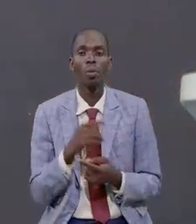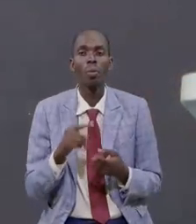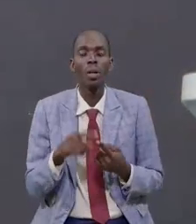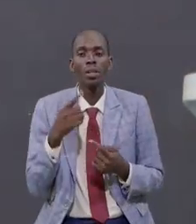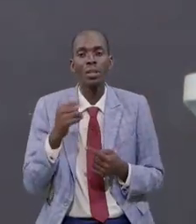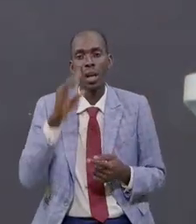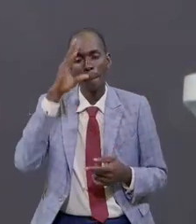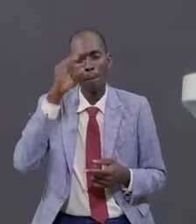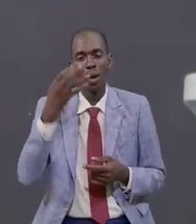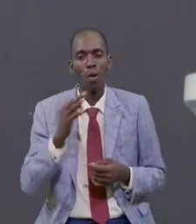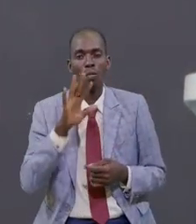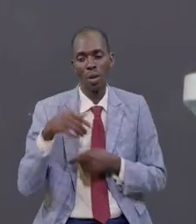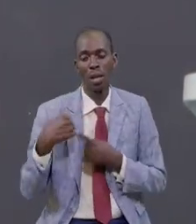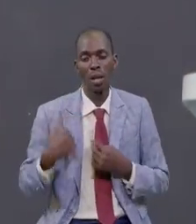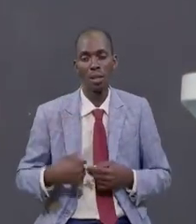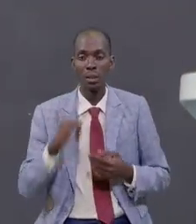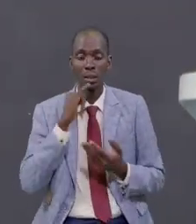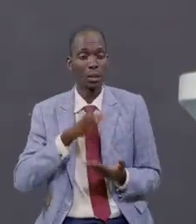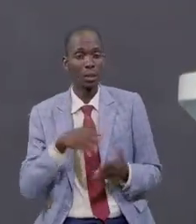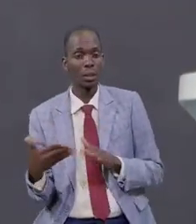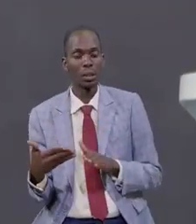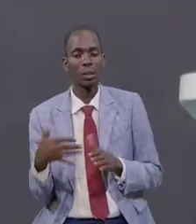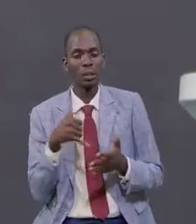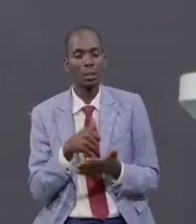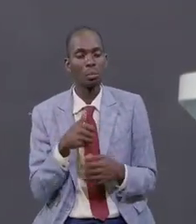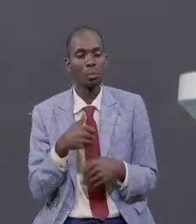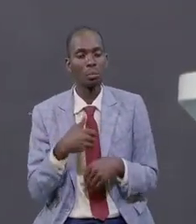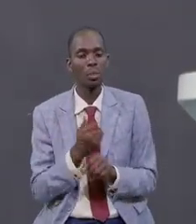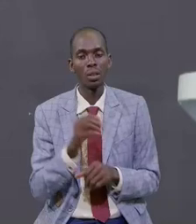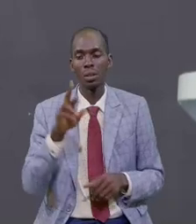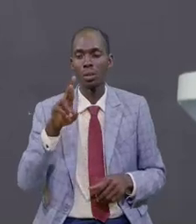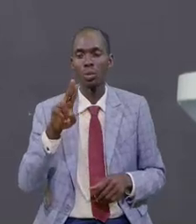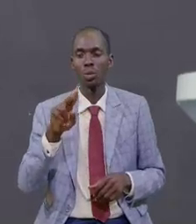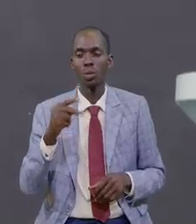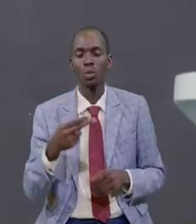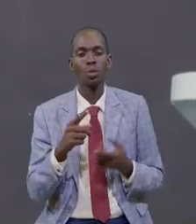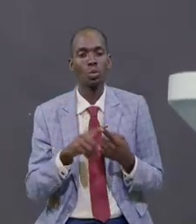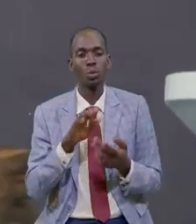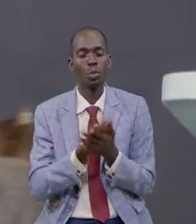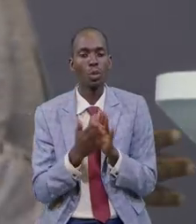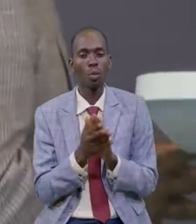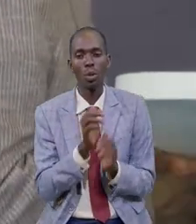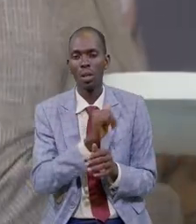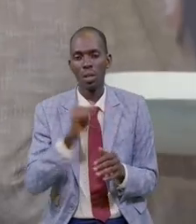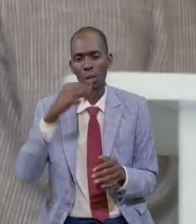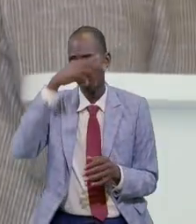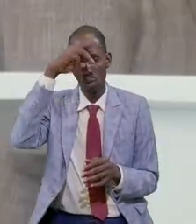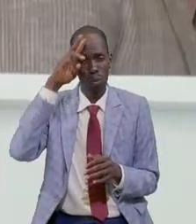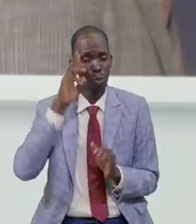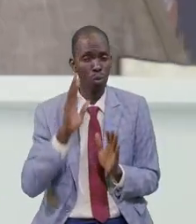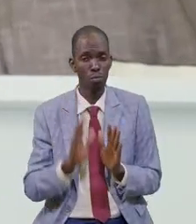décède rut est devenu veuve très jeune